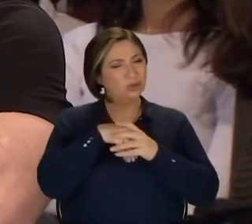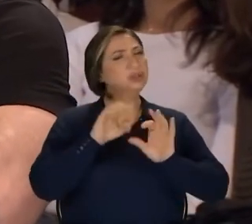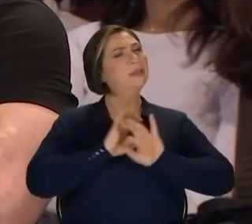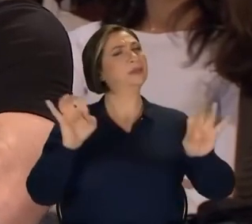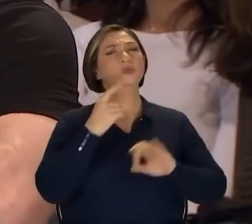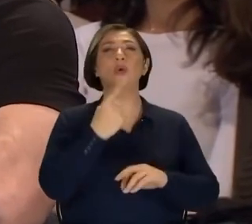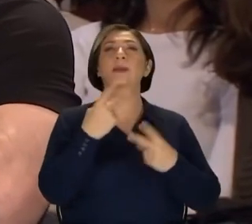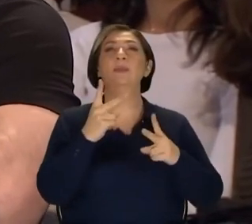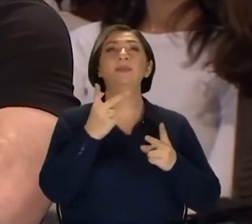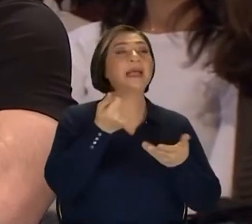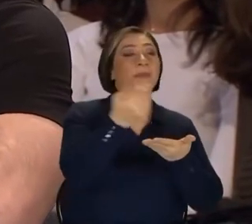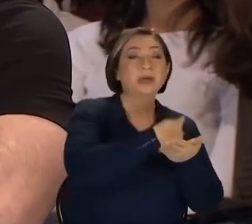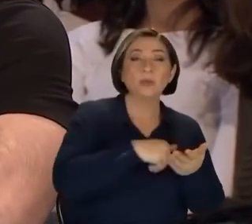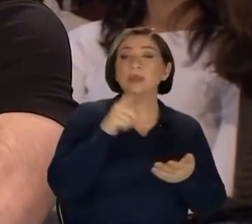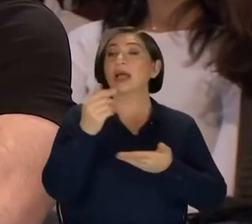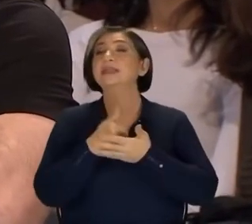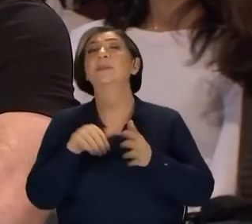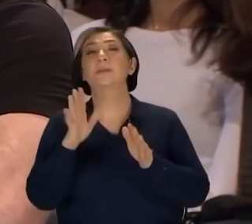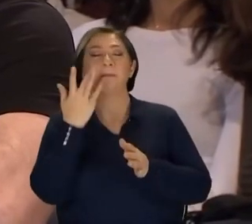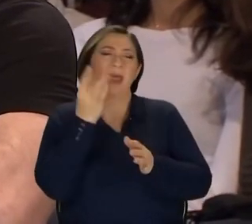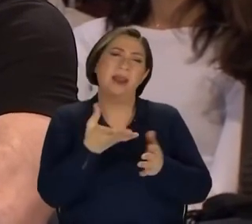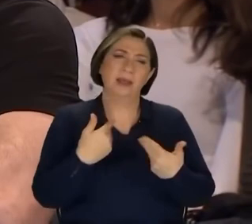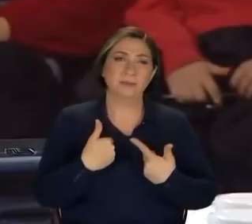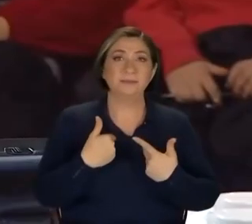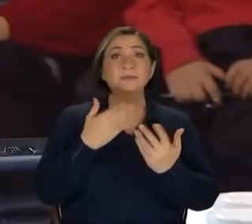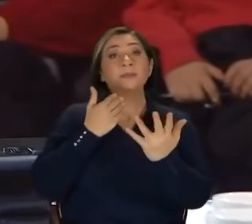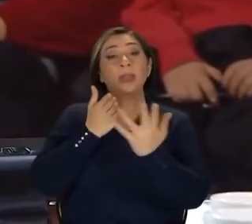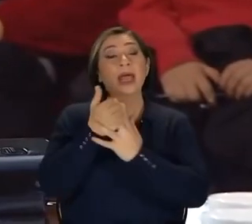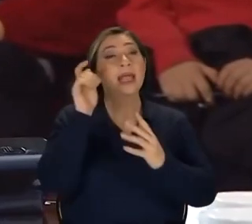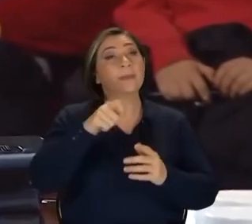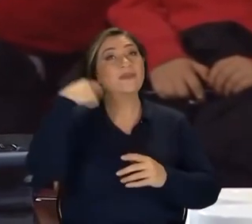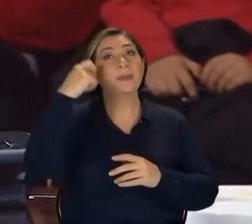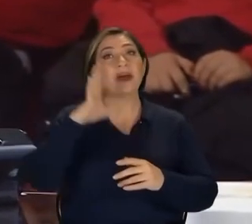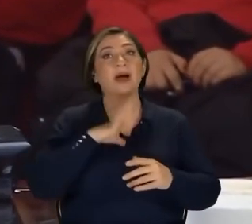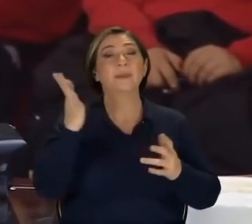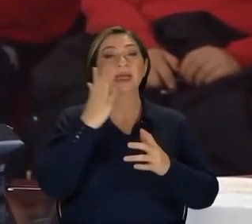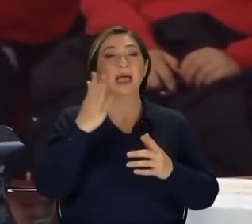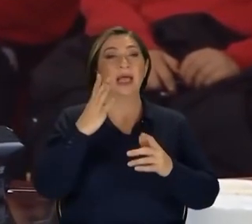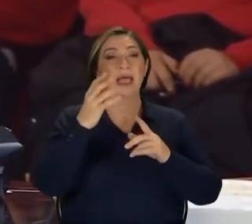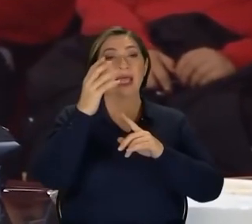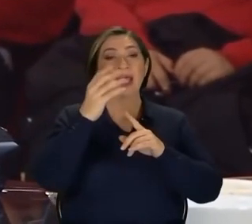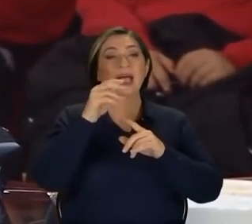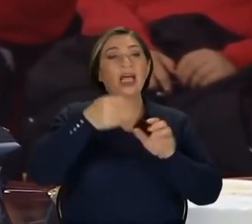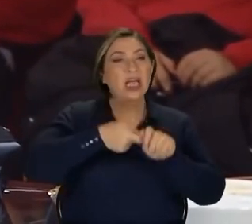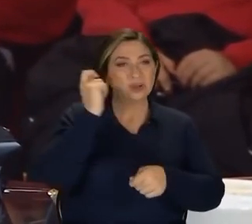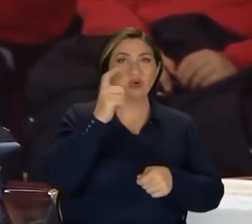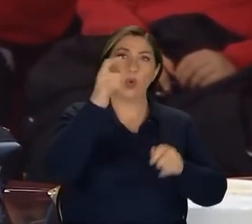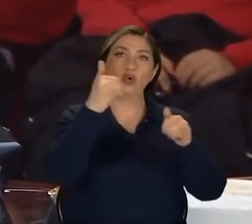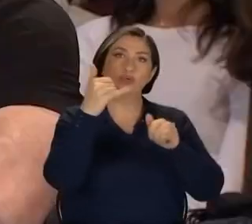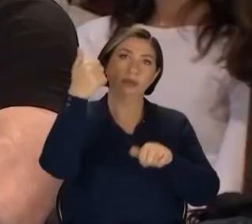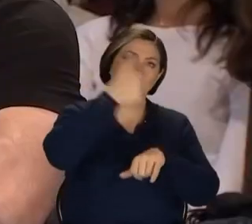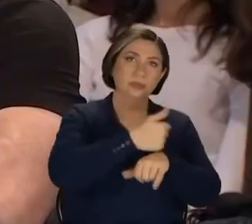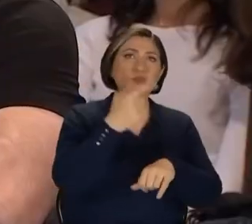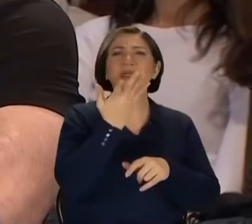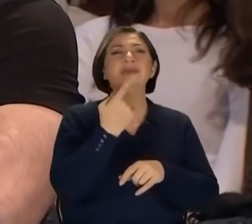söyleyebiliyorum yani. Nereden kazandığım belli olduğu için. Peki araya girip yaptığın filmler var. Mesela işte İftarlık Gazoz. Oyuncu olarak bulunuyorsun.